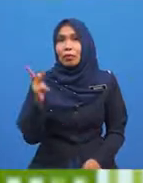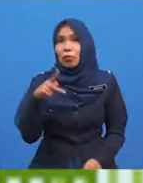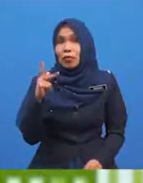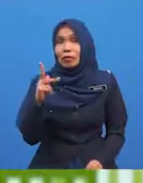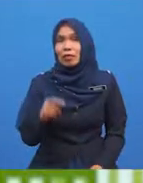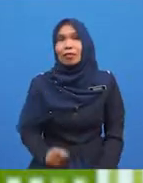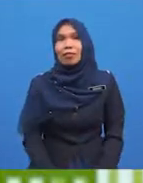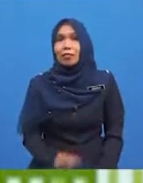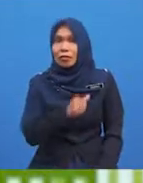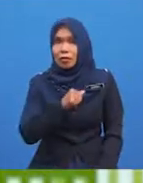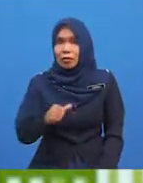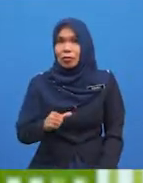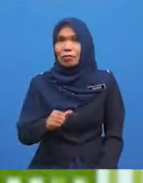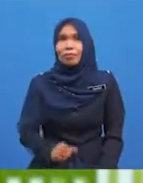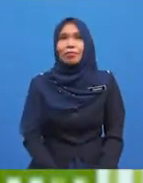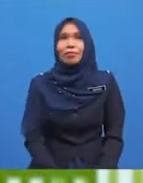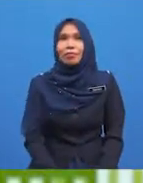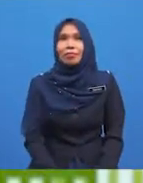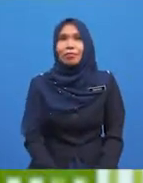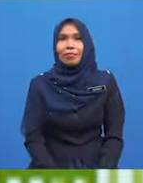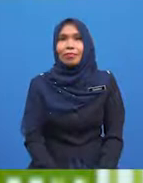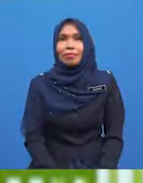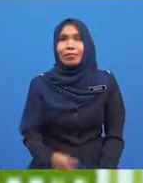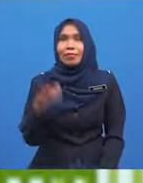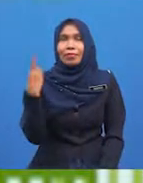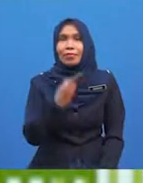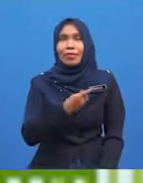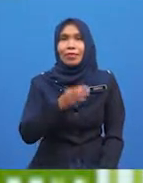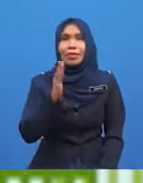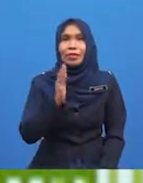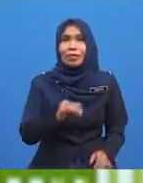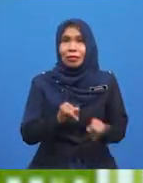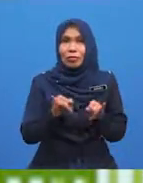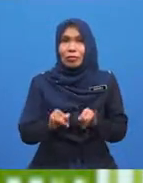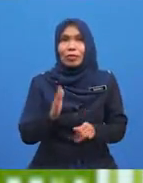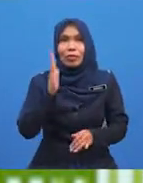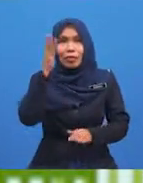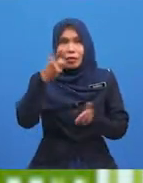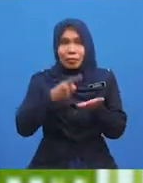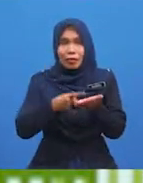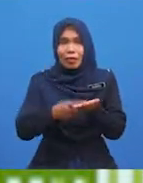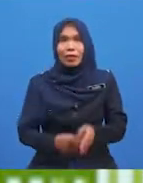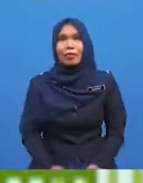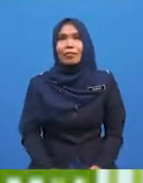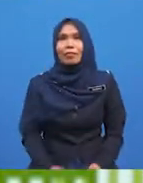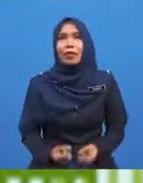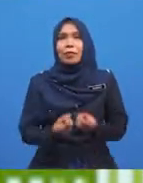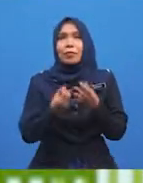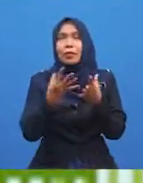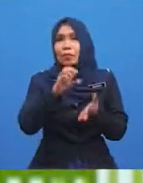Kita juga akan membincangkan beberapa soalan pada bahagian A, iaitu